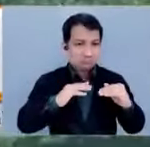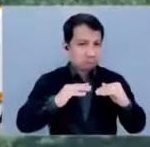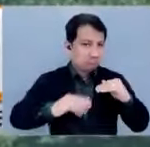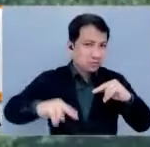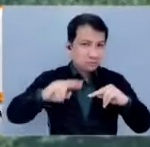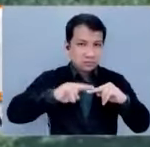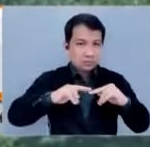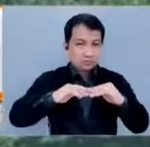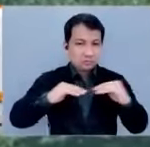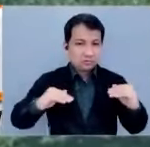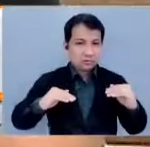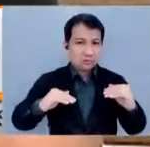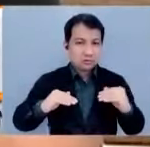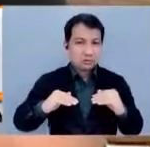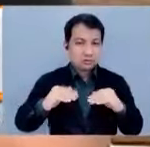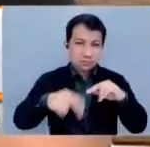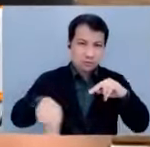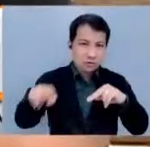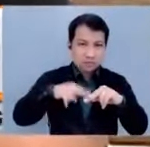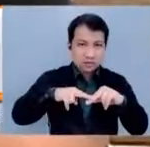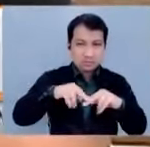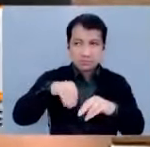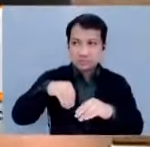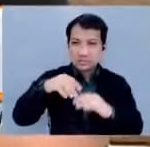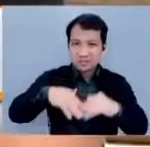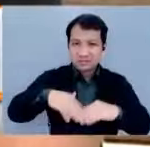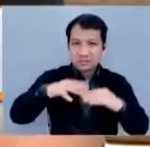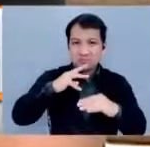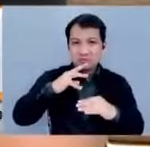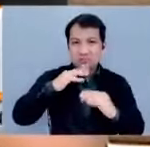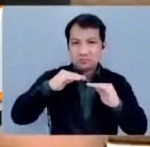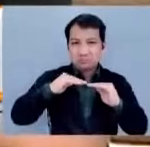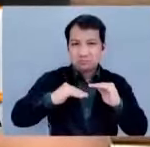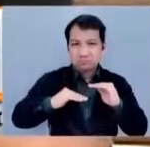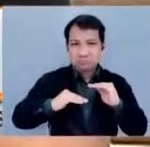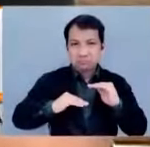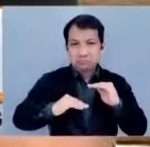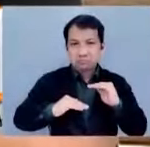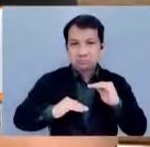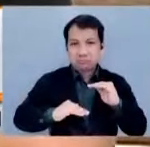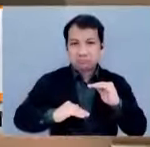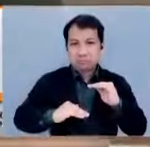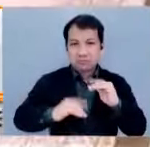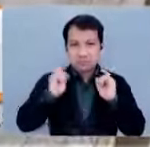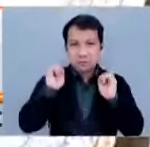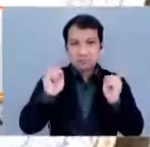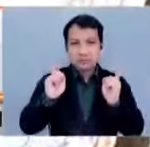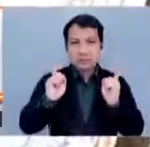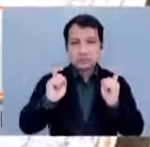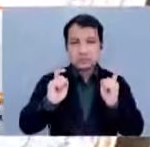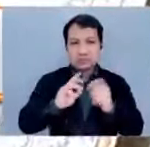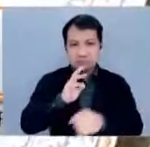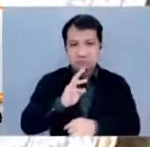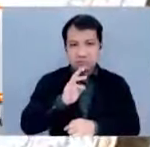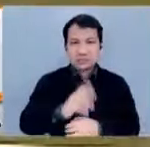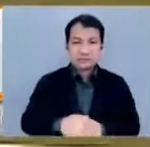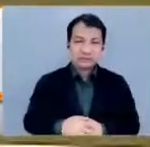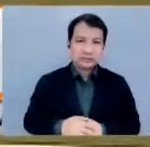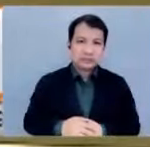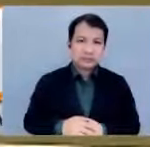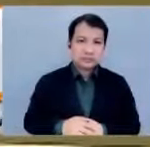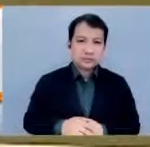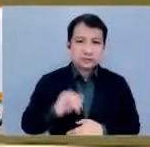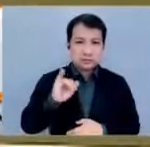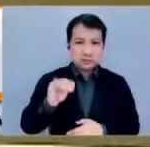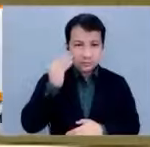pong replenishment, so most likely ay talagang mabilis po yung pagbaba. Pero posible namang makabawi